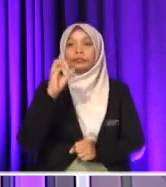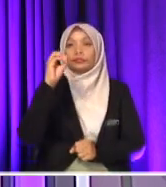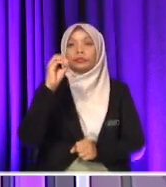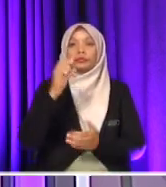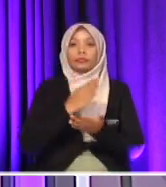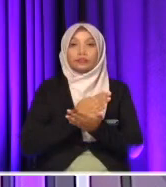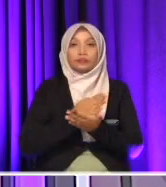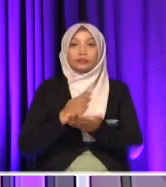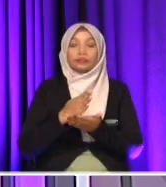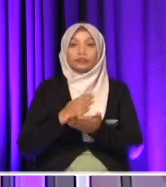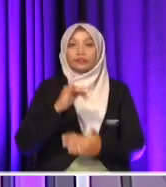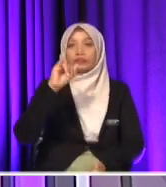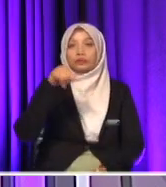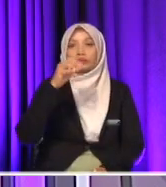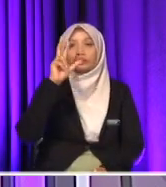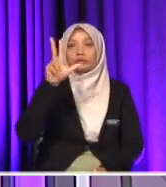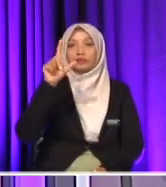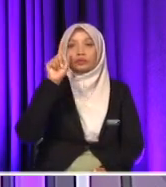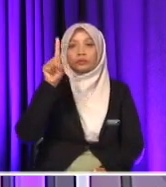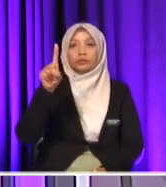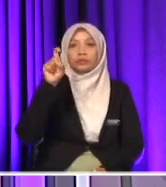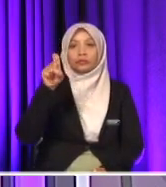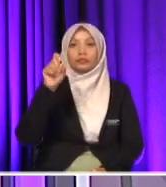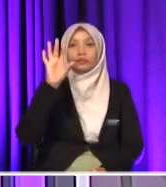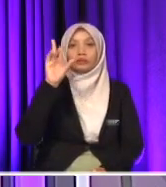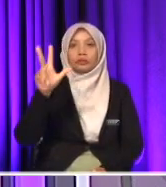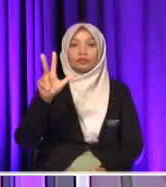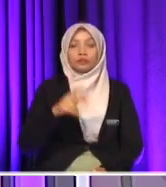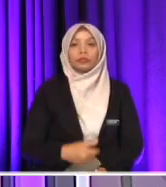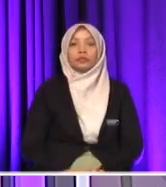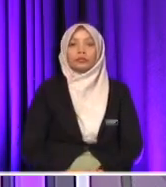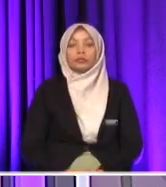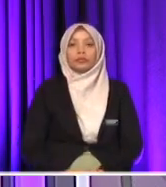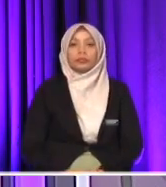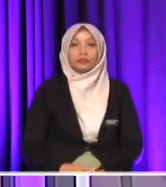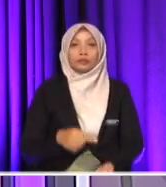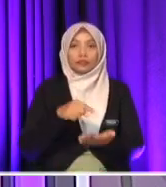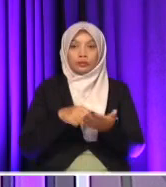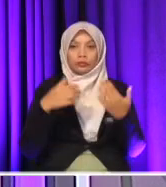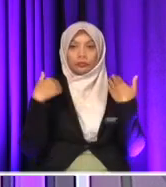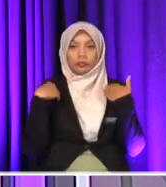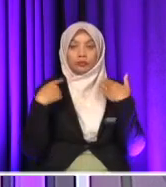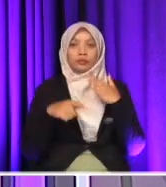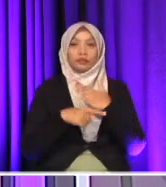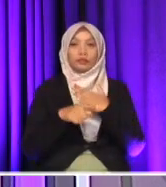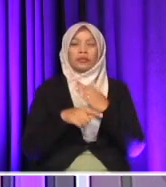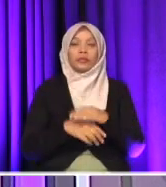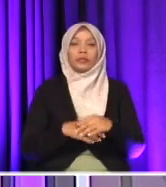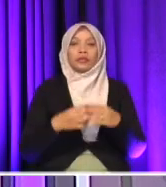J 31.83. So untuk J tu adalah J ini adalah negatif. Bila negatif secara tak